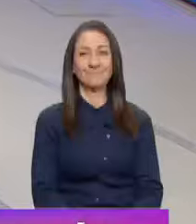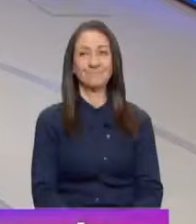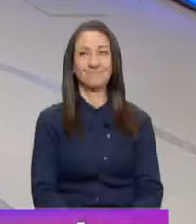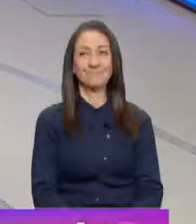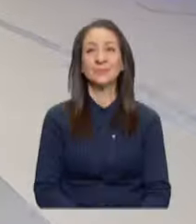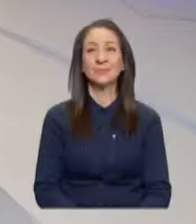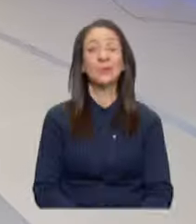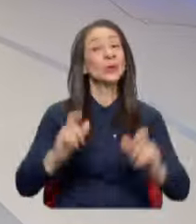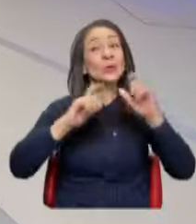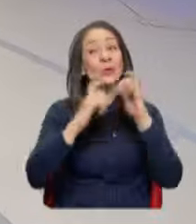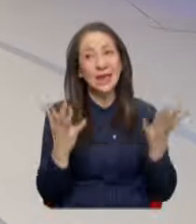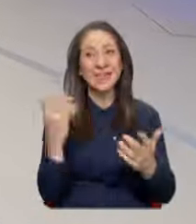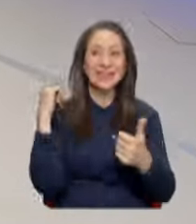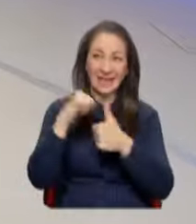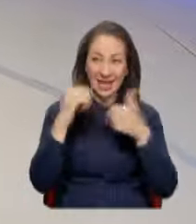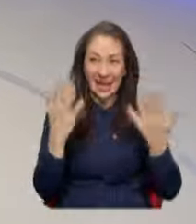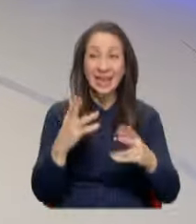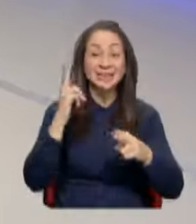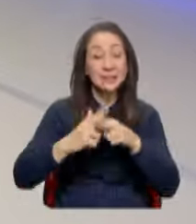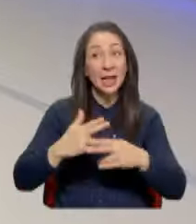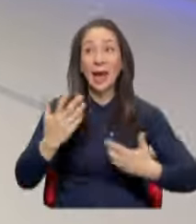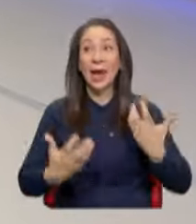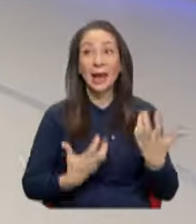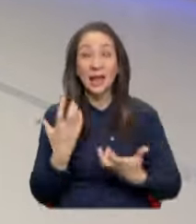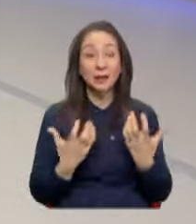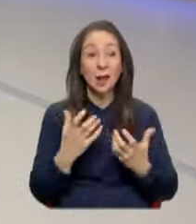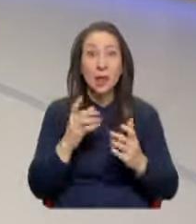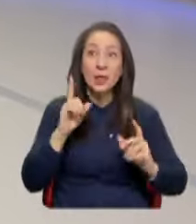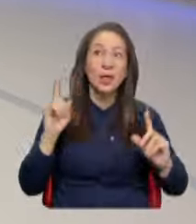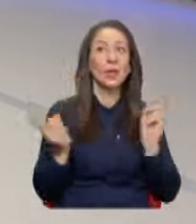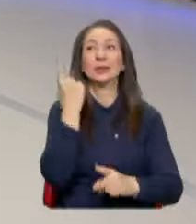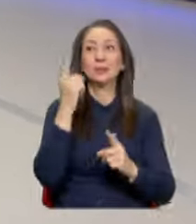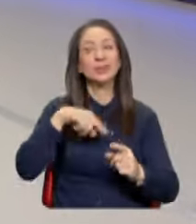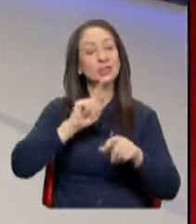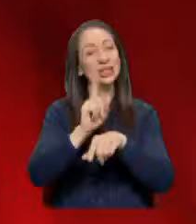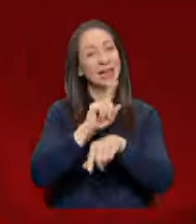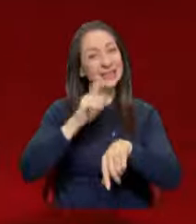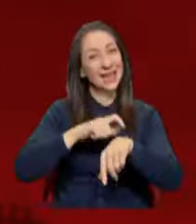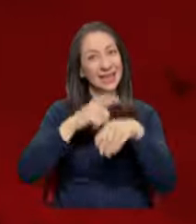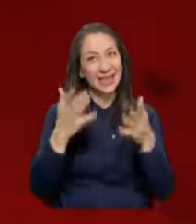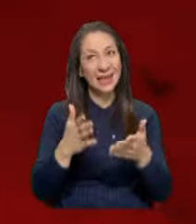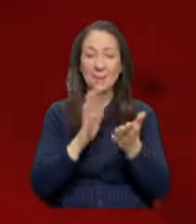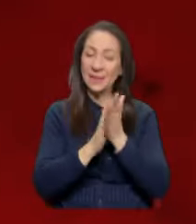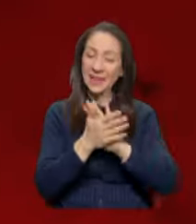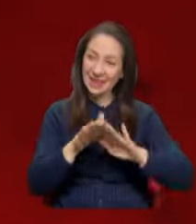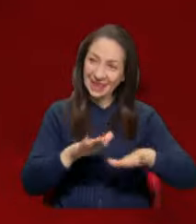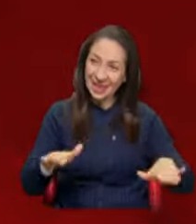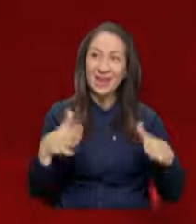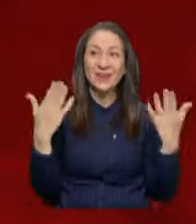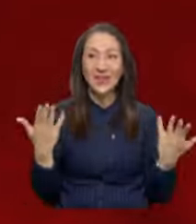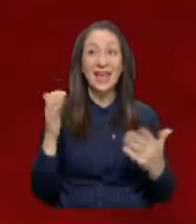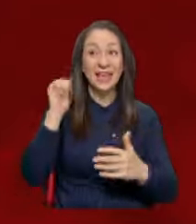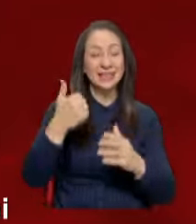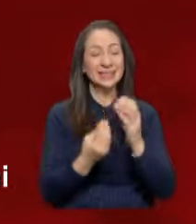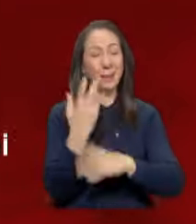döneceğiz Günaydın bir kez daha hızlı hareketli hararetli bir Çalar saati tamamladık ve